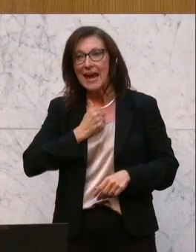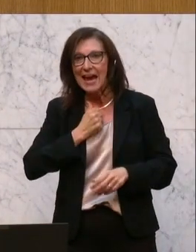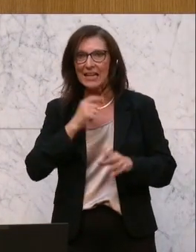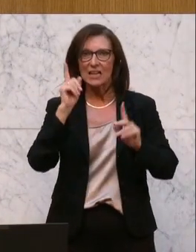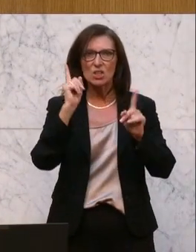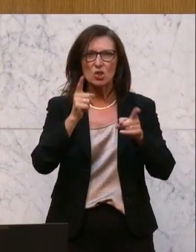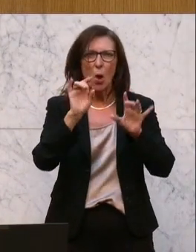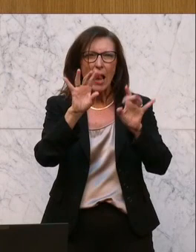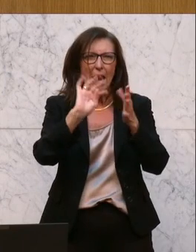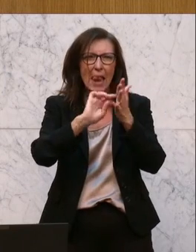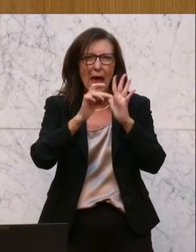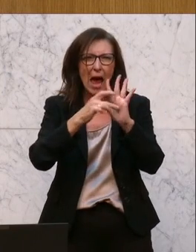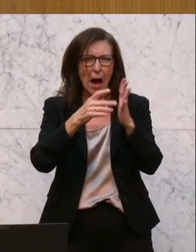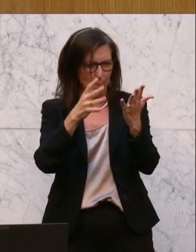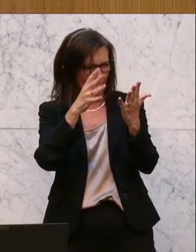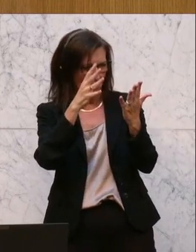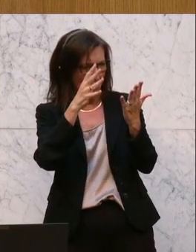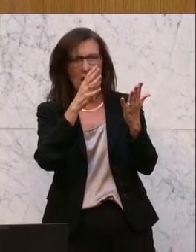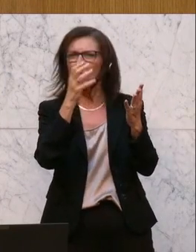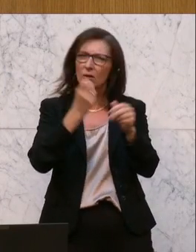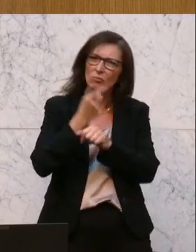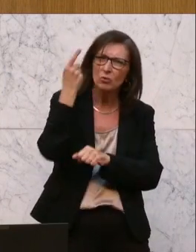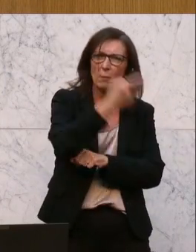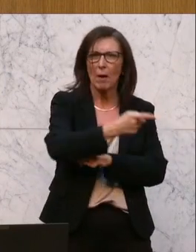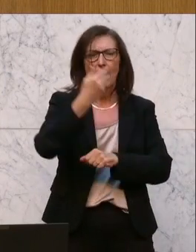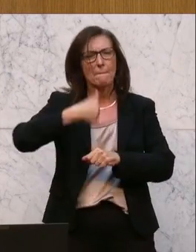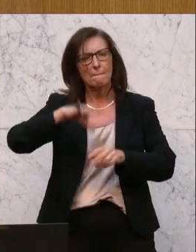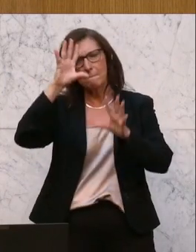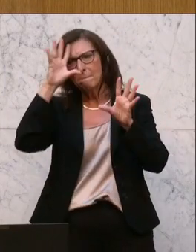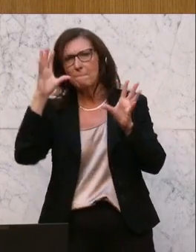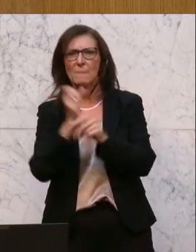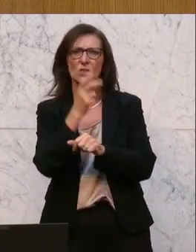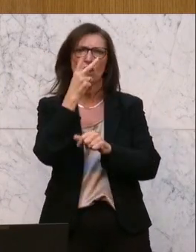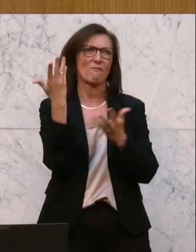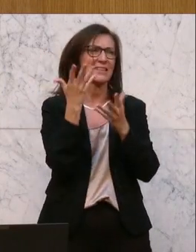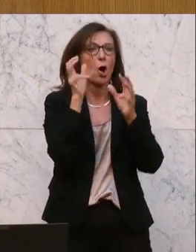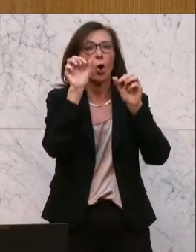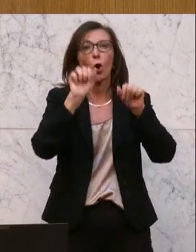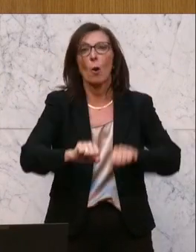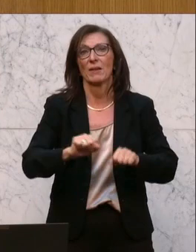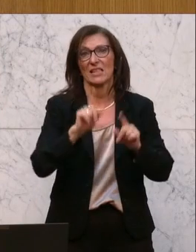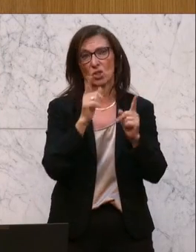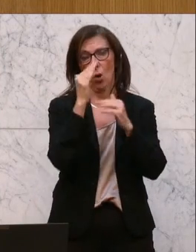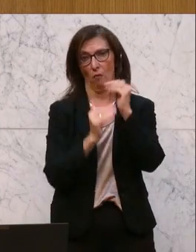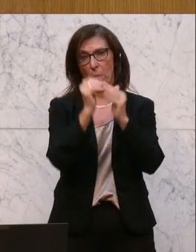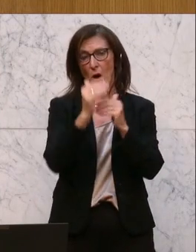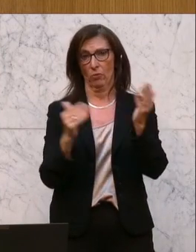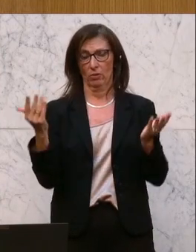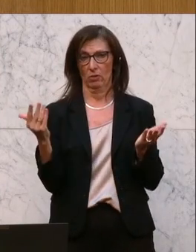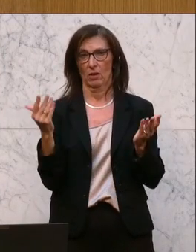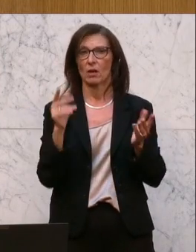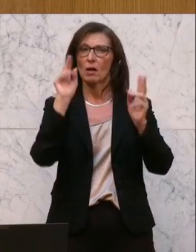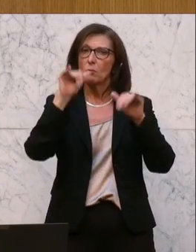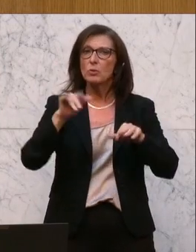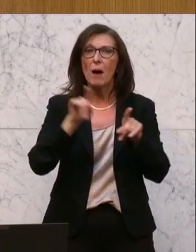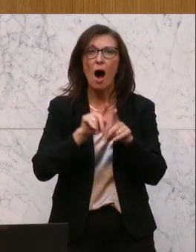starren Lehrpläne und fokussieren Sie viel stärker auf Kompetenzen, die entwickelt werden müssen, die auch angepasst